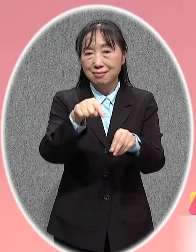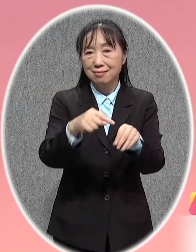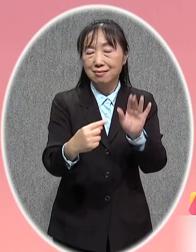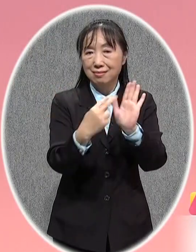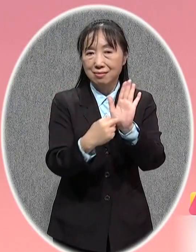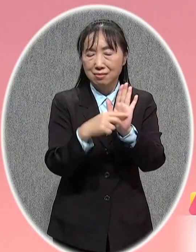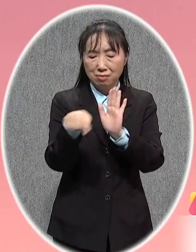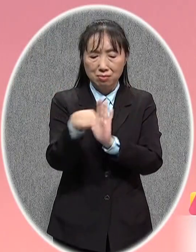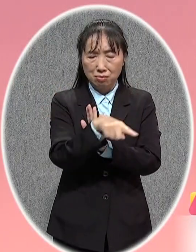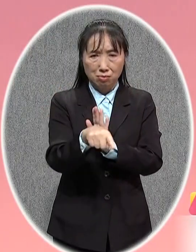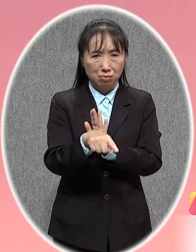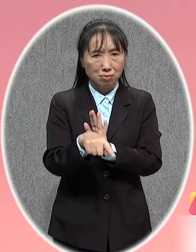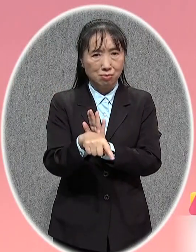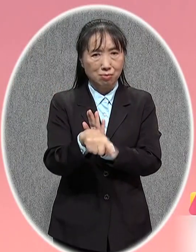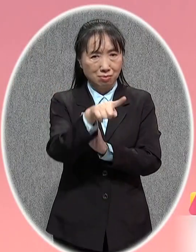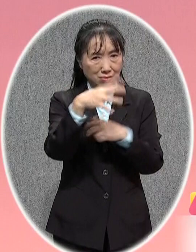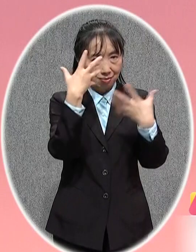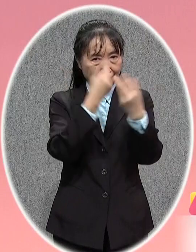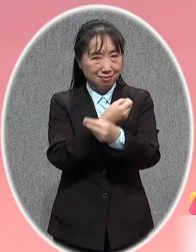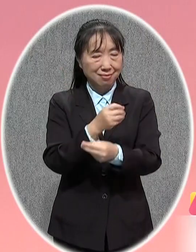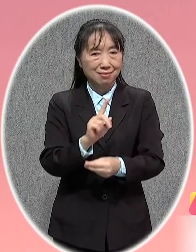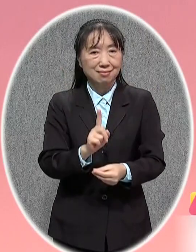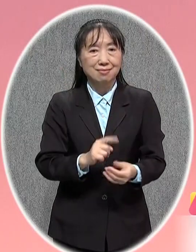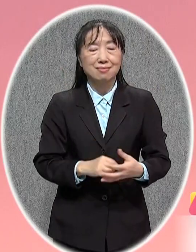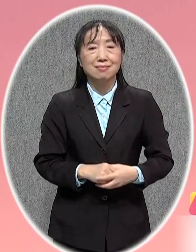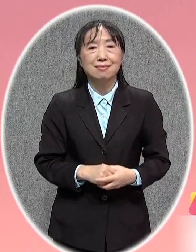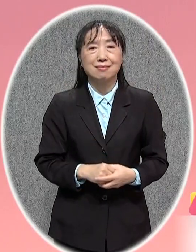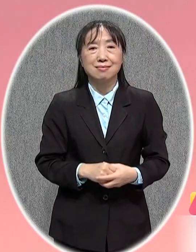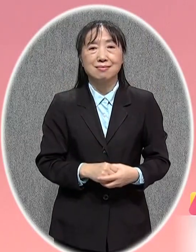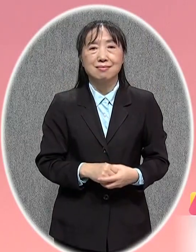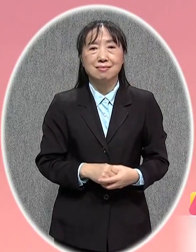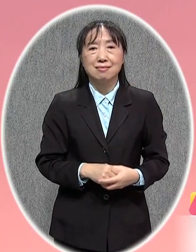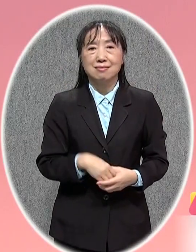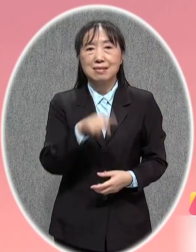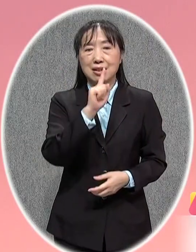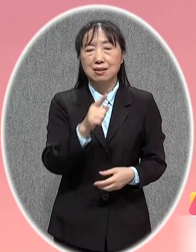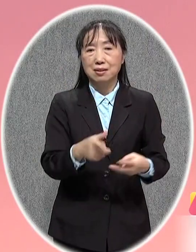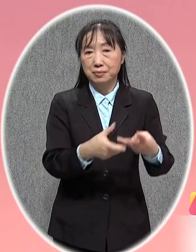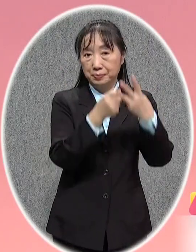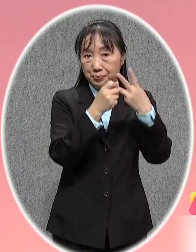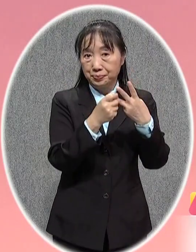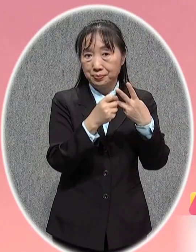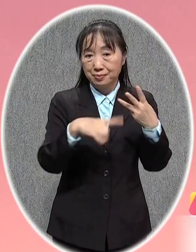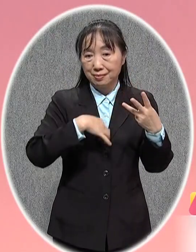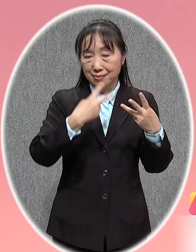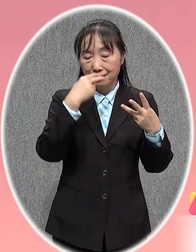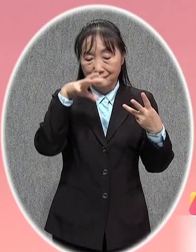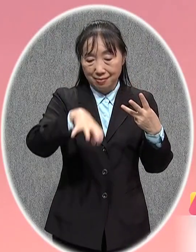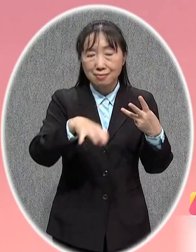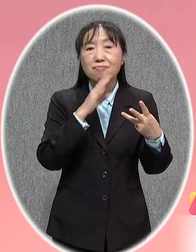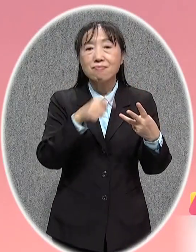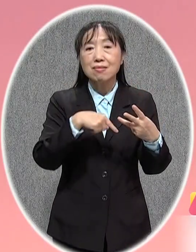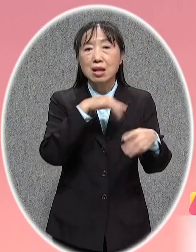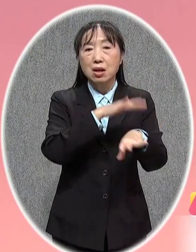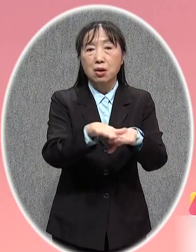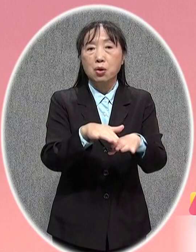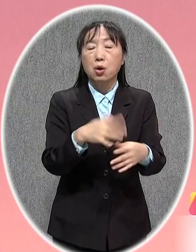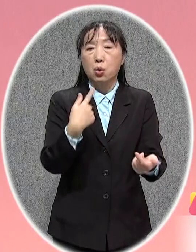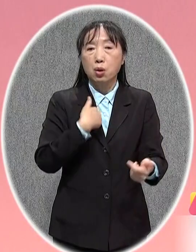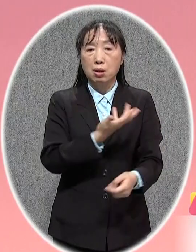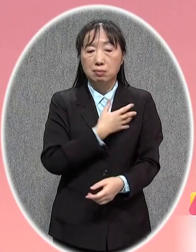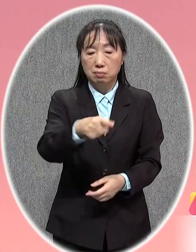读上面可能有产生了一个严重的误会。刚刚提到说山阶呢会导致周边的海域升温